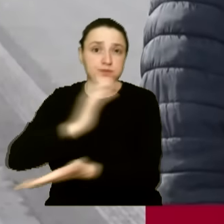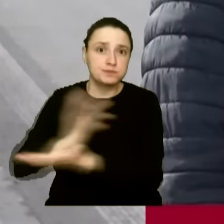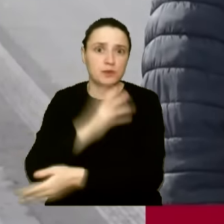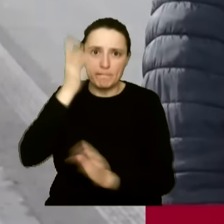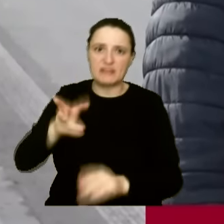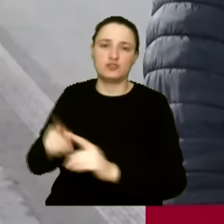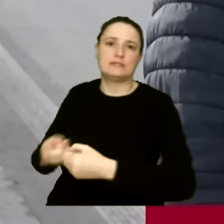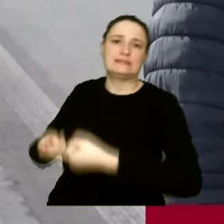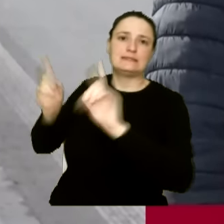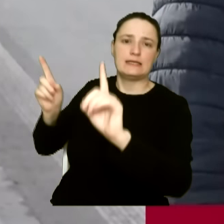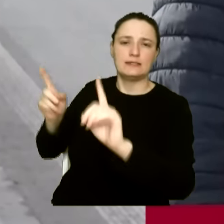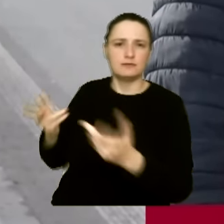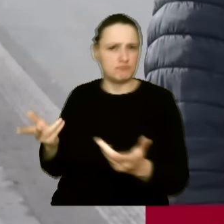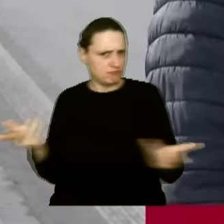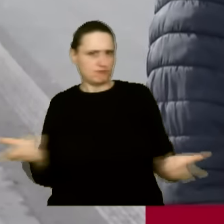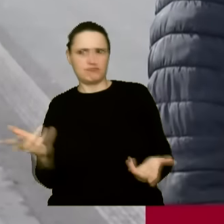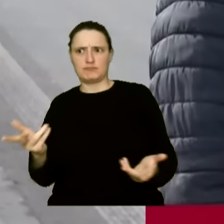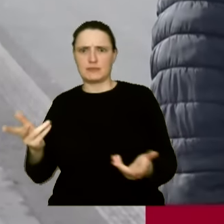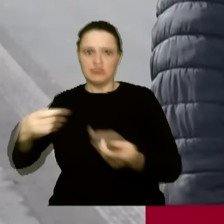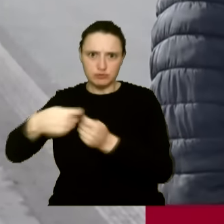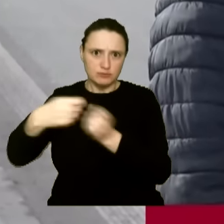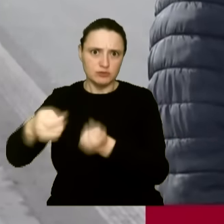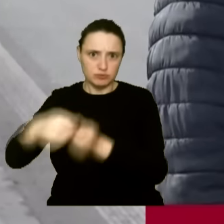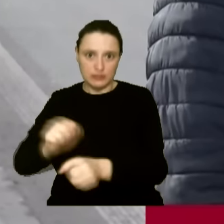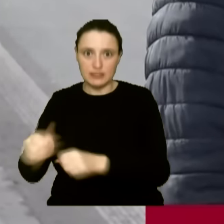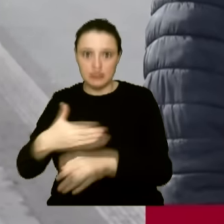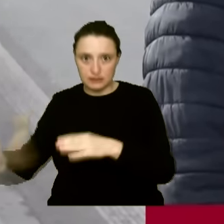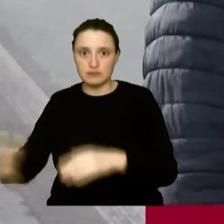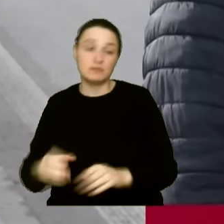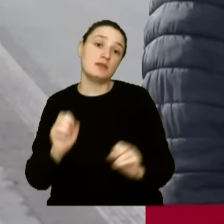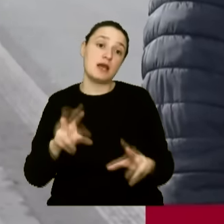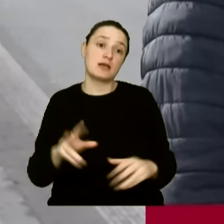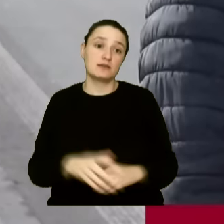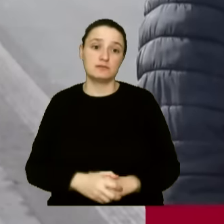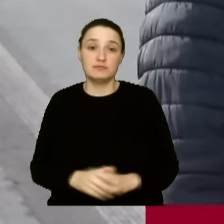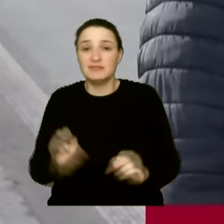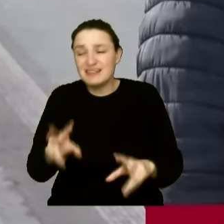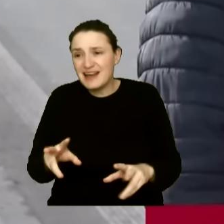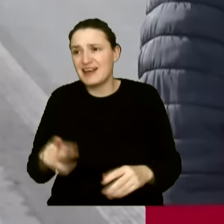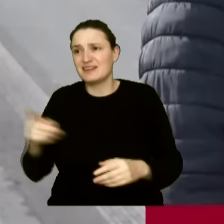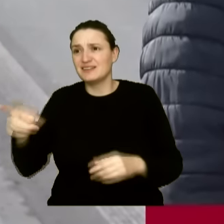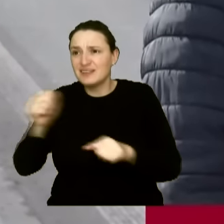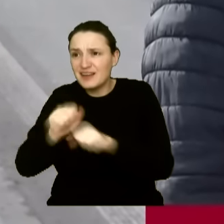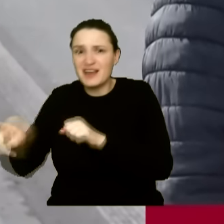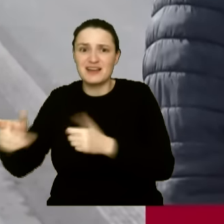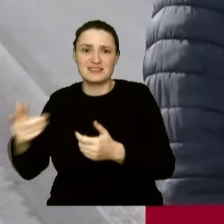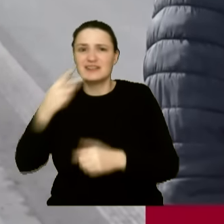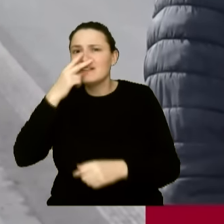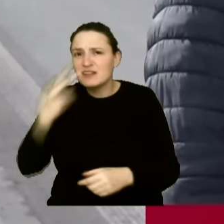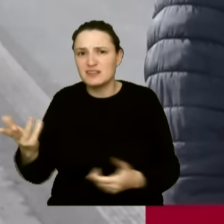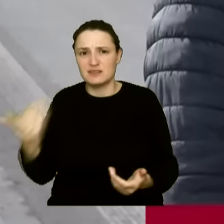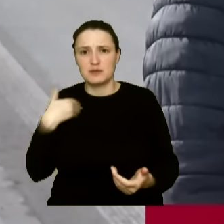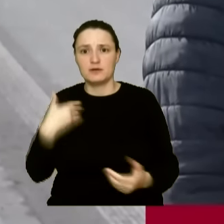ten wpływ produktów trwa? Tak, tak. A, szeroką rzeką płynie. W ręce widziałem, ma pan